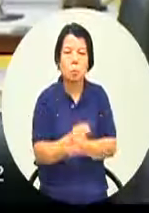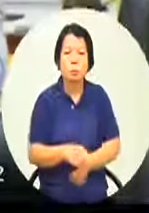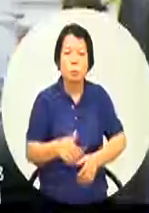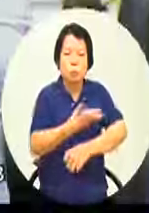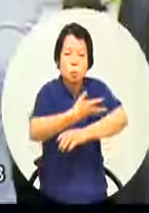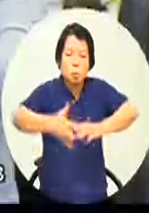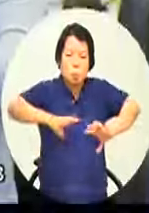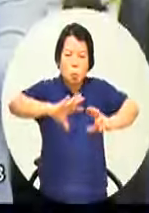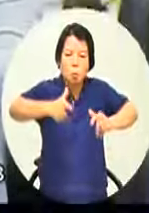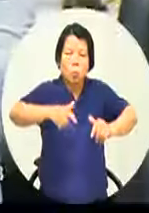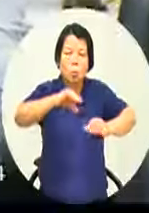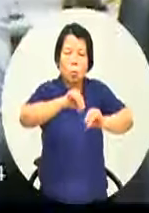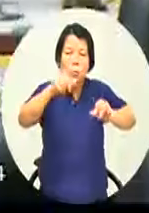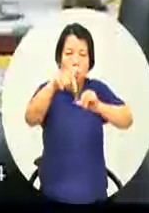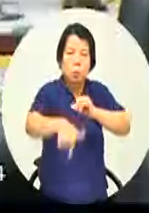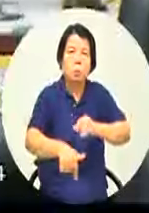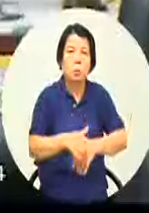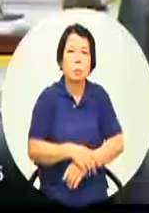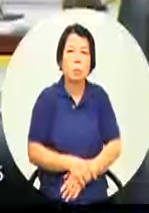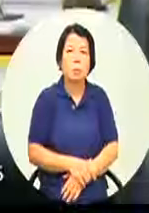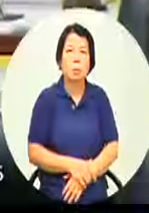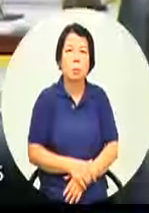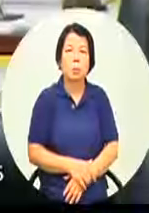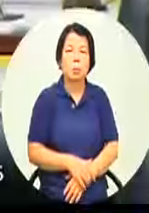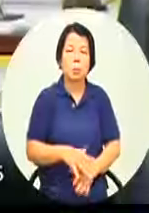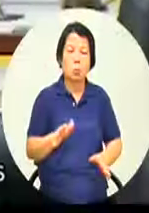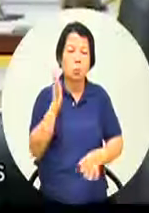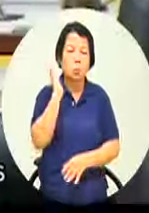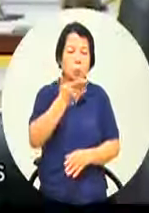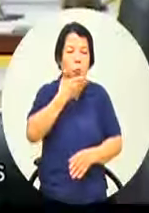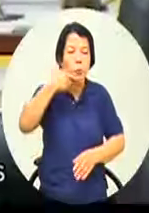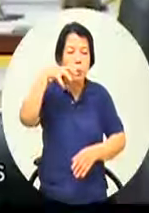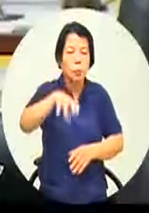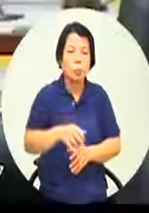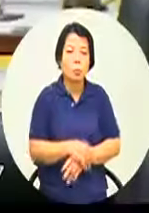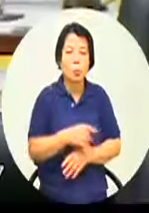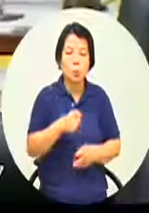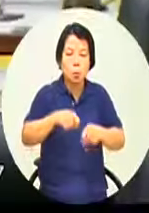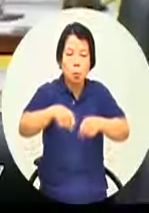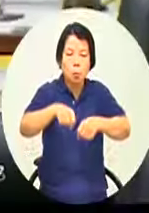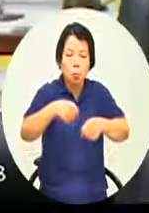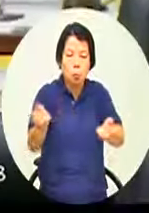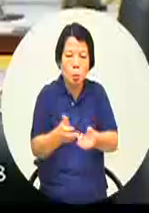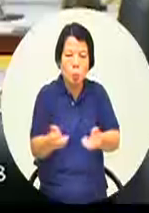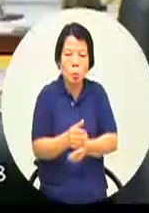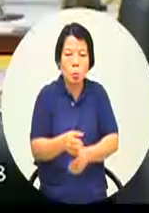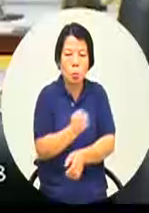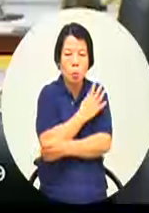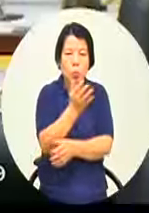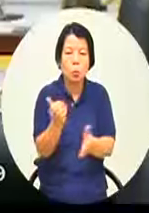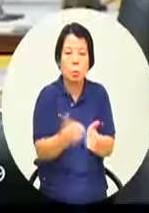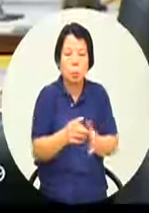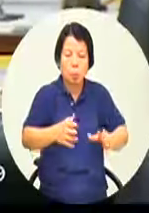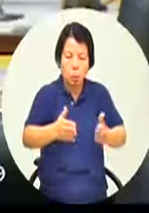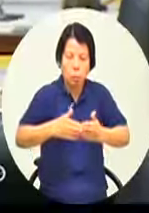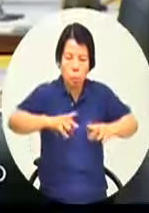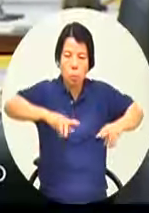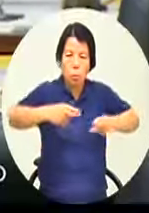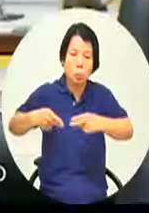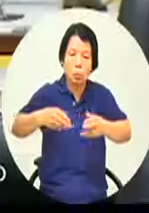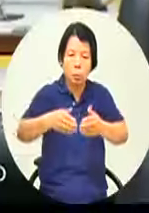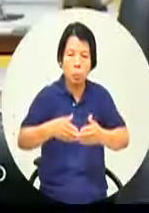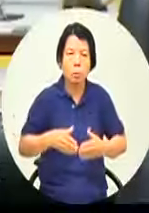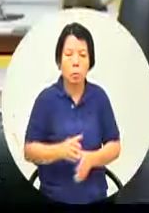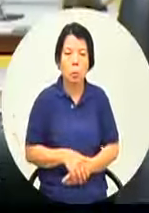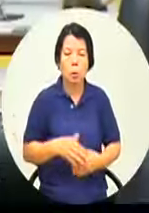地区哦，我希望哦。那在水利工程能完工后，能有所改善，不要说